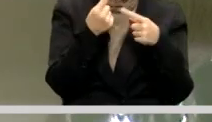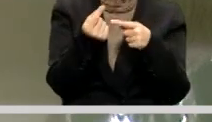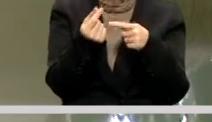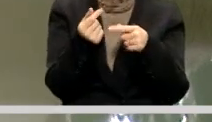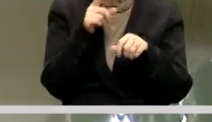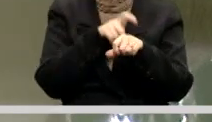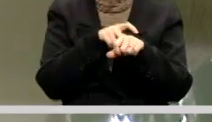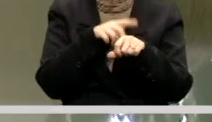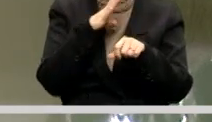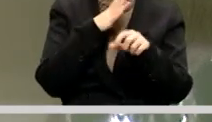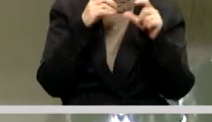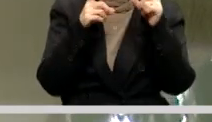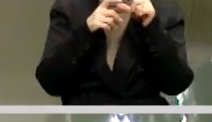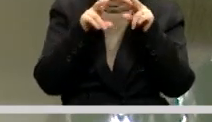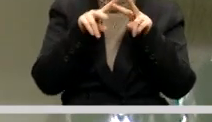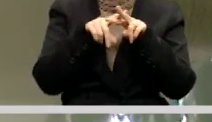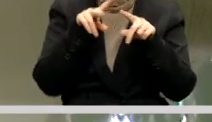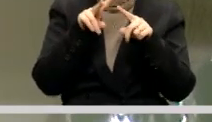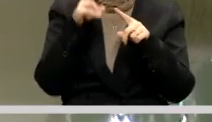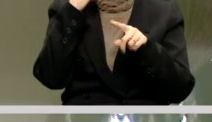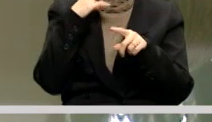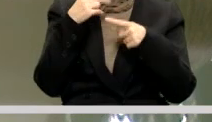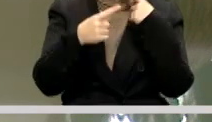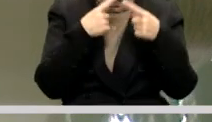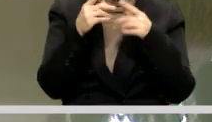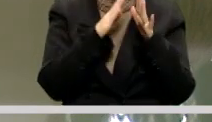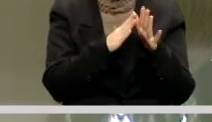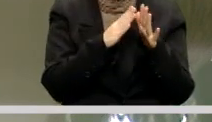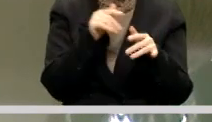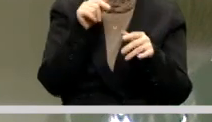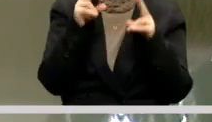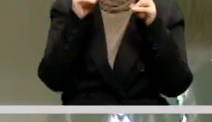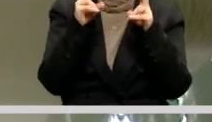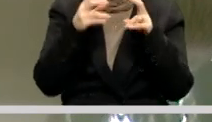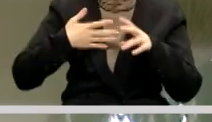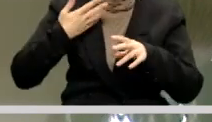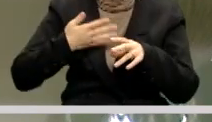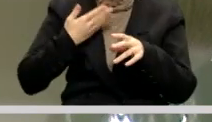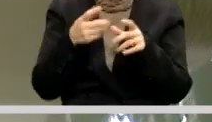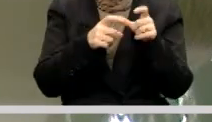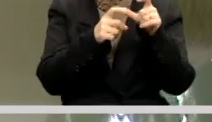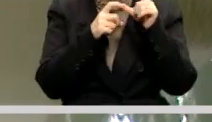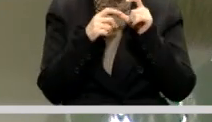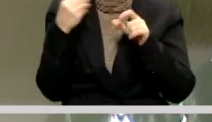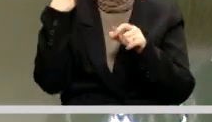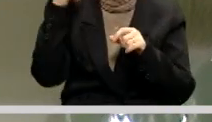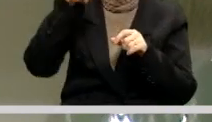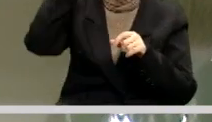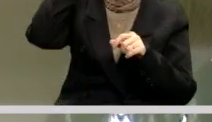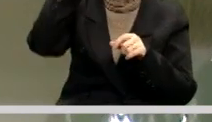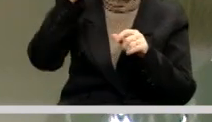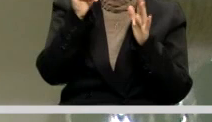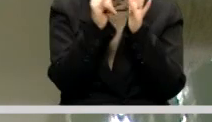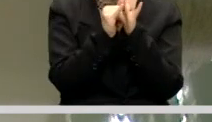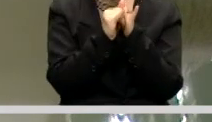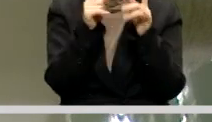vaktimiz var. Burada Osman Bey ile konuşmaya devam edeceğiz. Siz de bizlere bu konuyla ilgili merak ettiğiniz her türlü soruyu Yeni Güne Merhaba TV Instagram